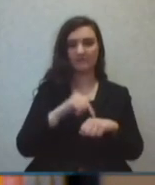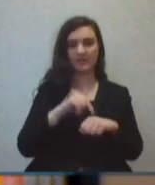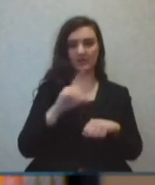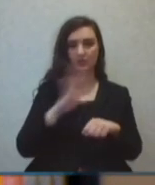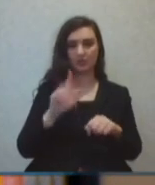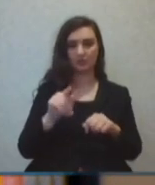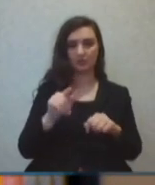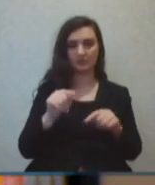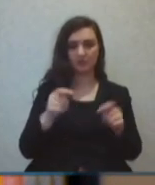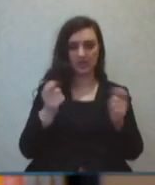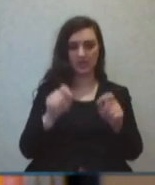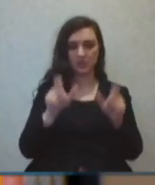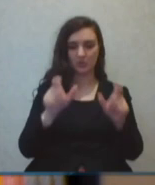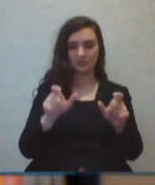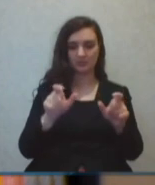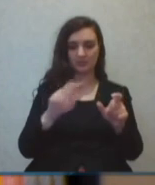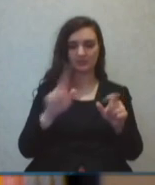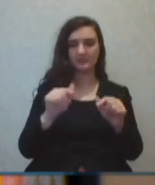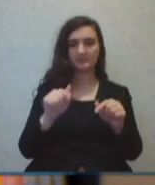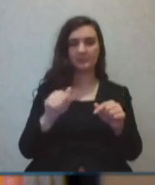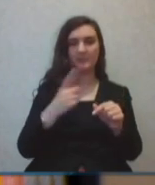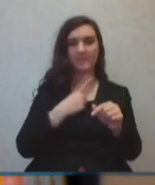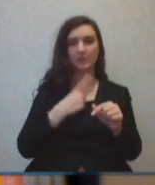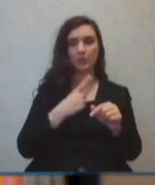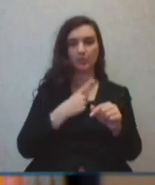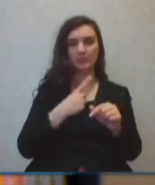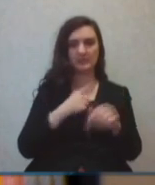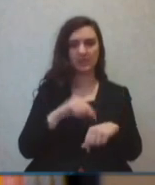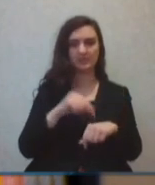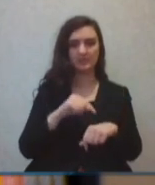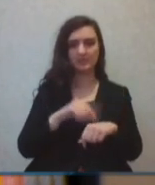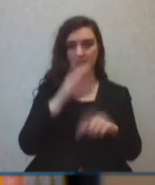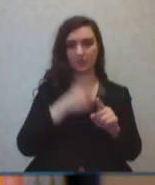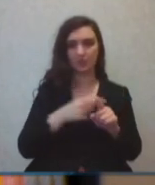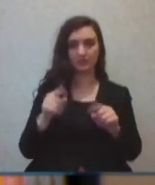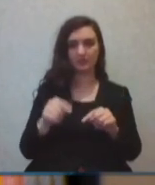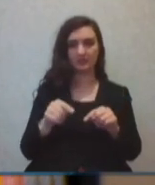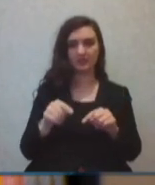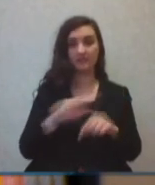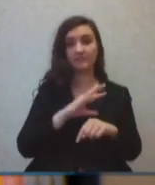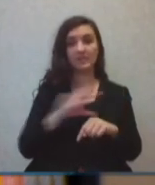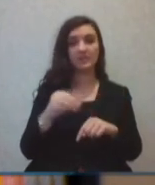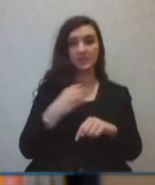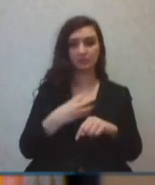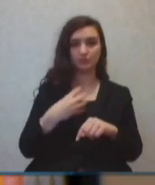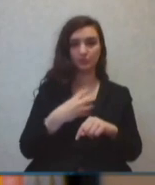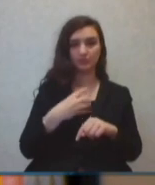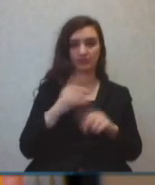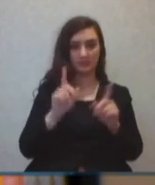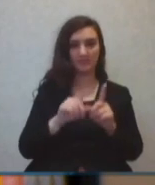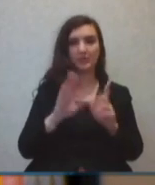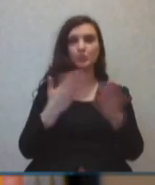ამ ჩაკეტილობიდან და მარტოობის განცდის პერიოდებიდან. ყველაზე მნიშვნელოვანია